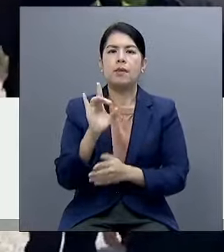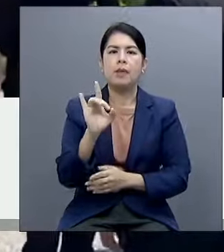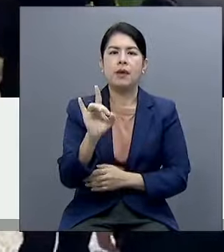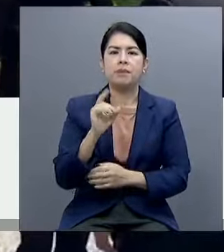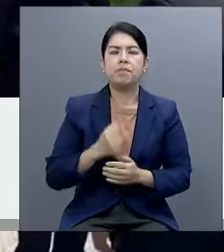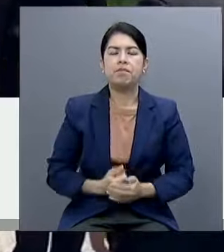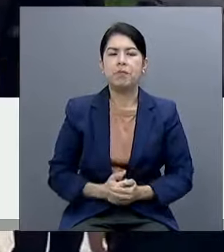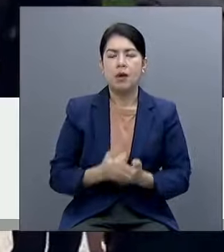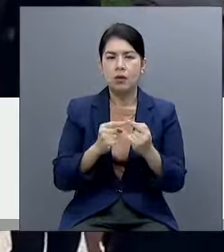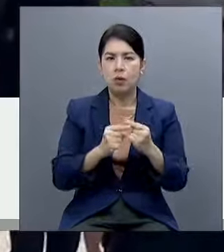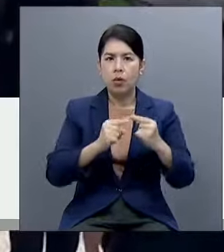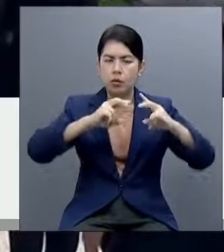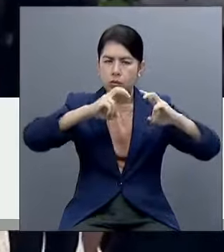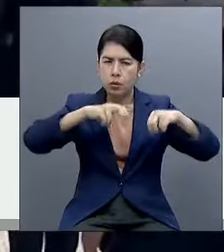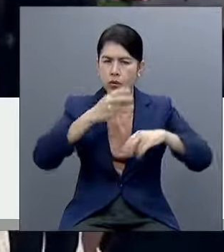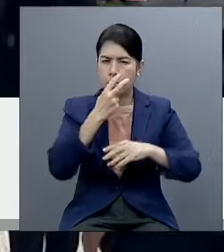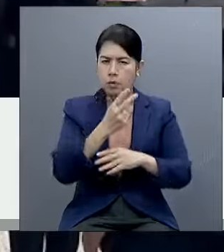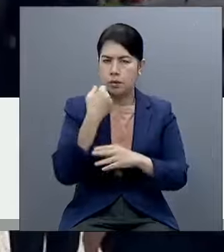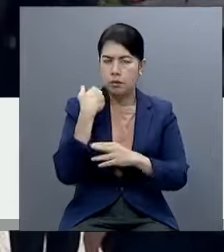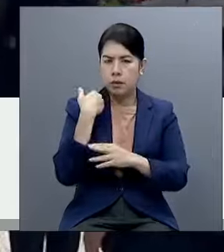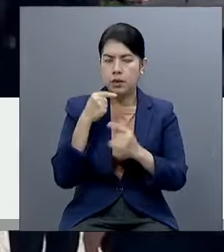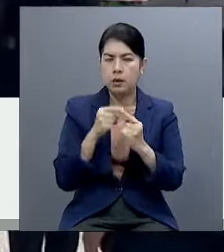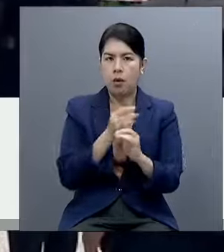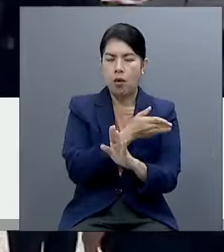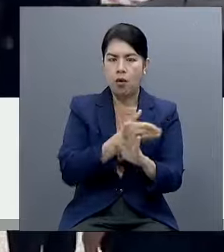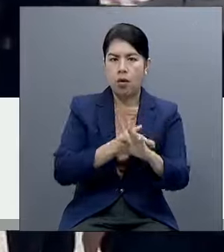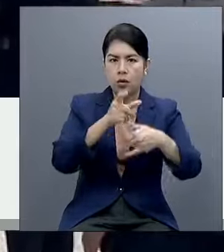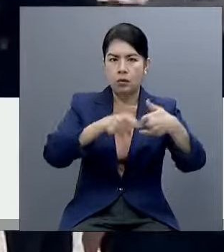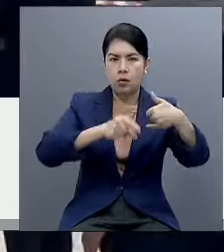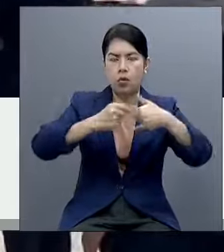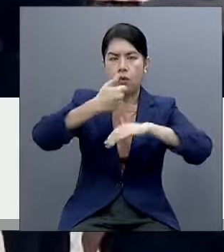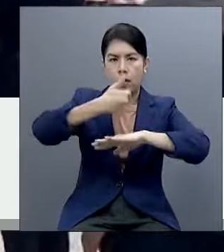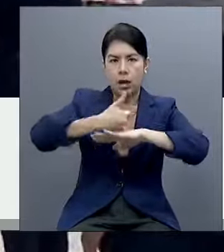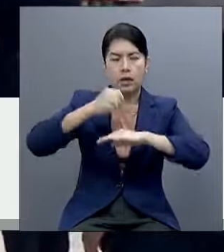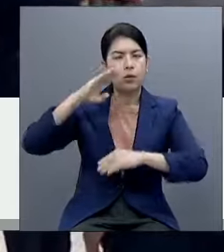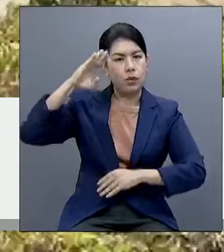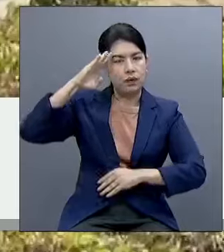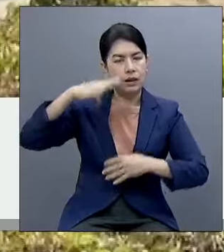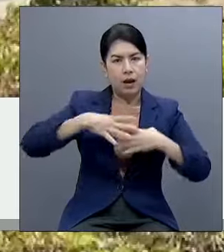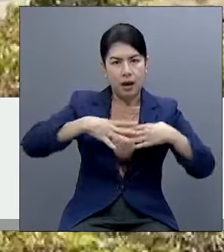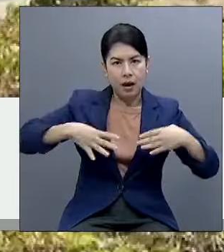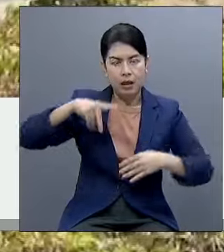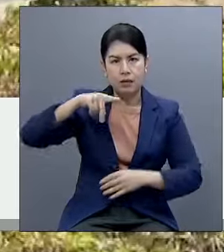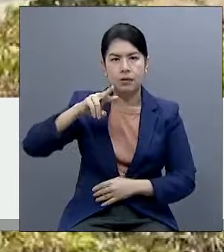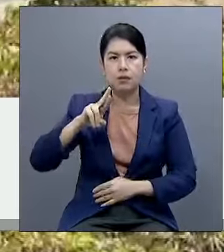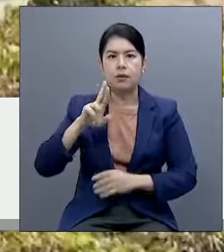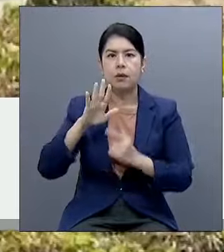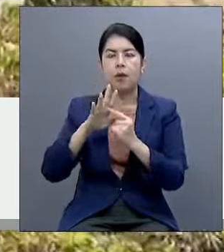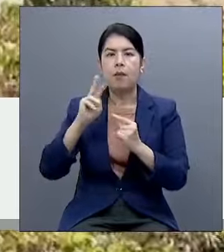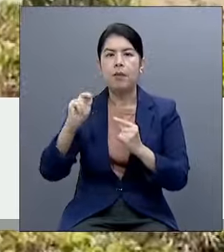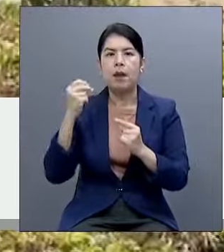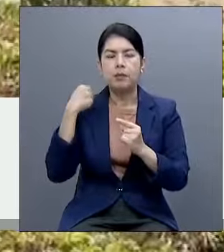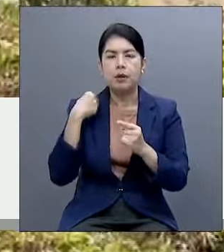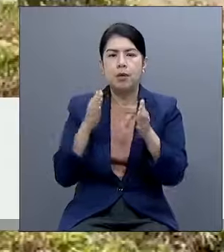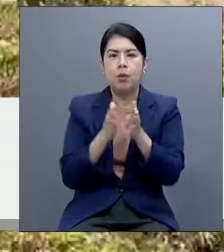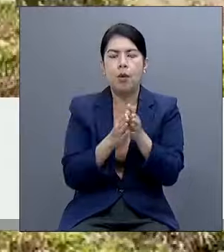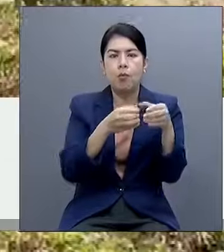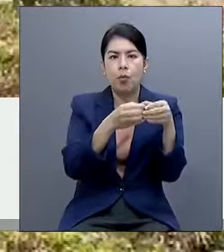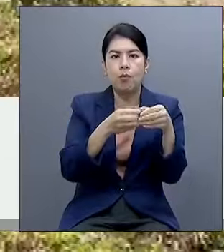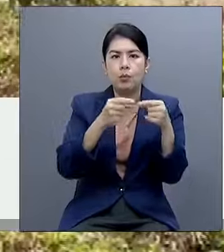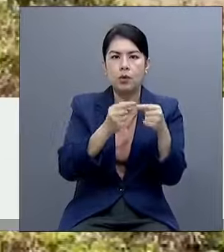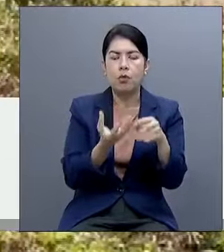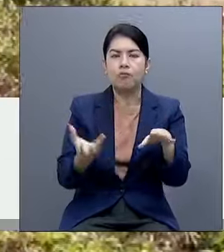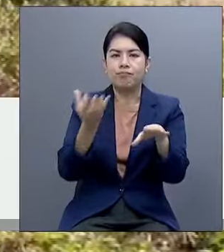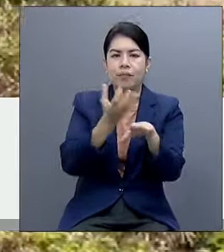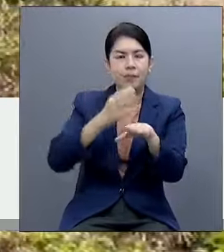าก่อนเกิดเหตุร้อยเอกชัยยุทธผู้บังคับกองร้อย4613นำกำลังพลรวม10นายขึ้นรถยนต์กระบะเพื่อเดินทางไปตรวจเยี่ยม